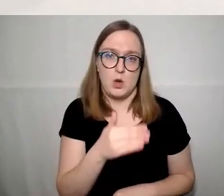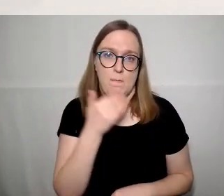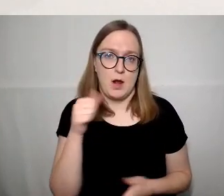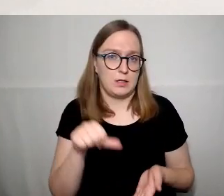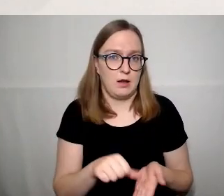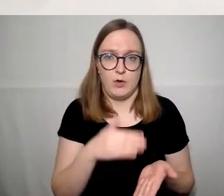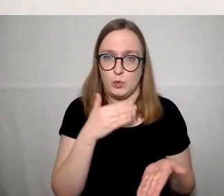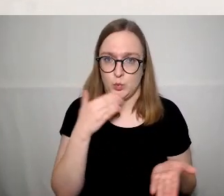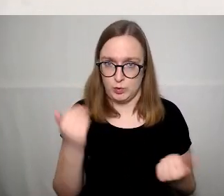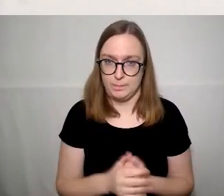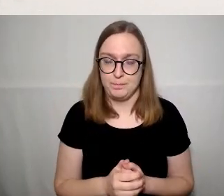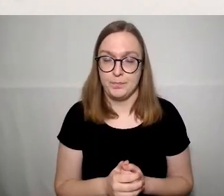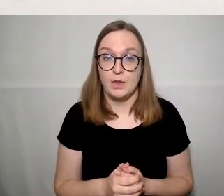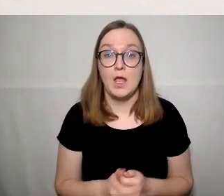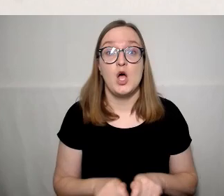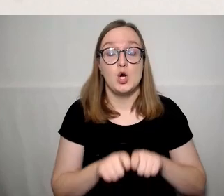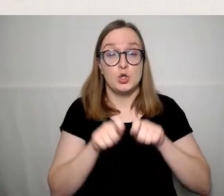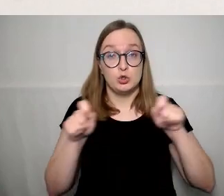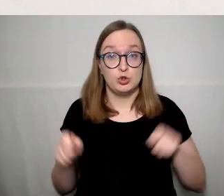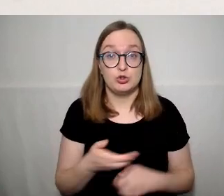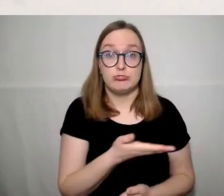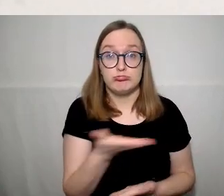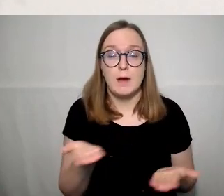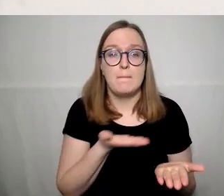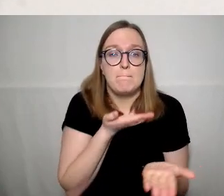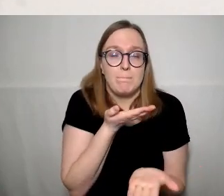pristatykite sąrašą, kurį atstovaujate ir